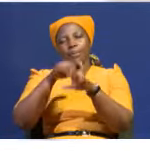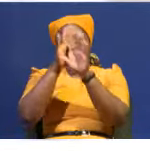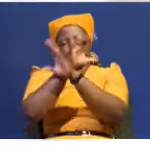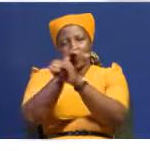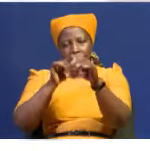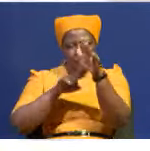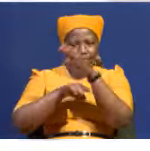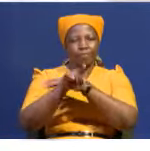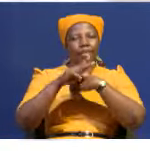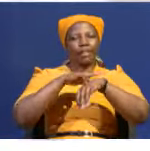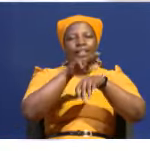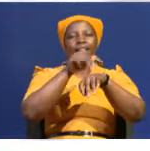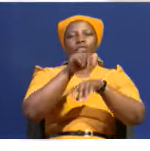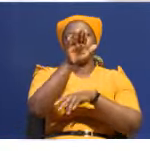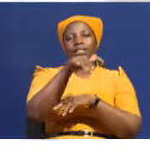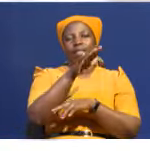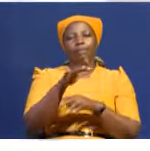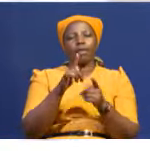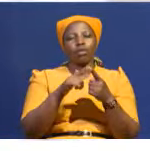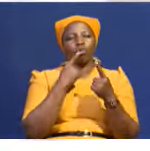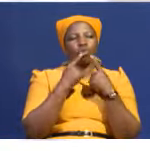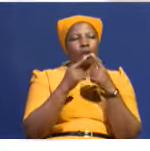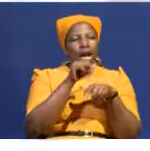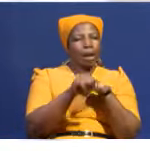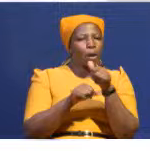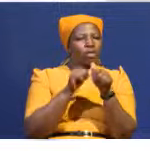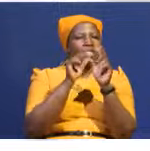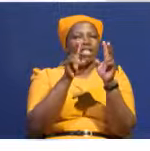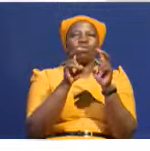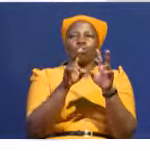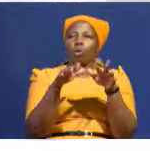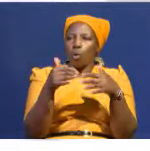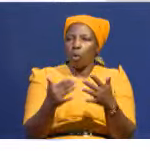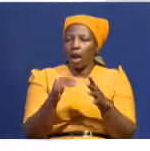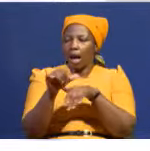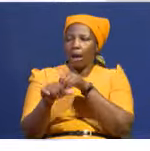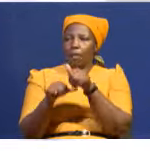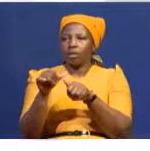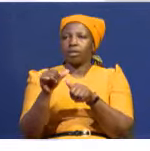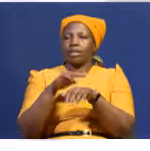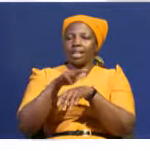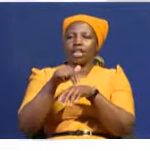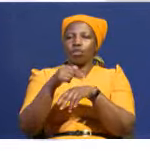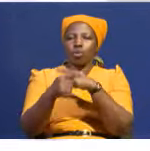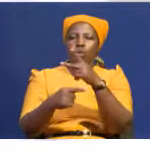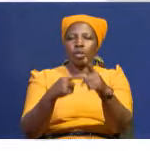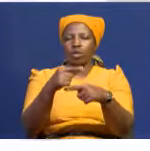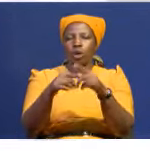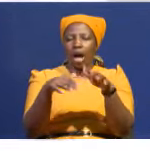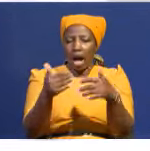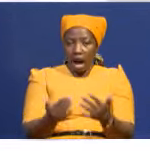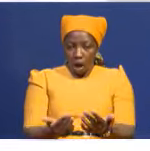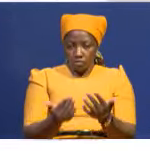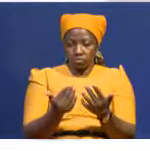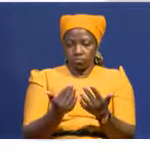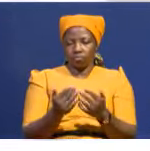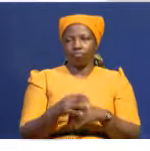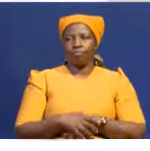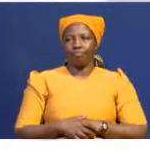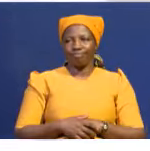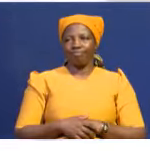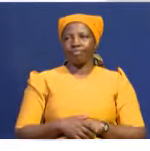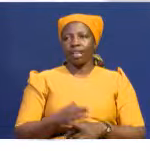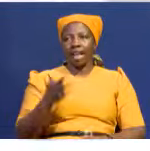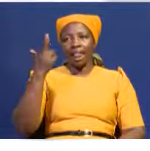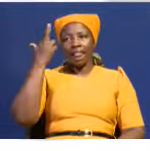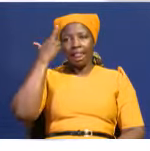ya kitaifa kuweza kuzungumzia masuala ama mustakabali wa taifa katika ile inayofahamika kuwa the state of the nation address. Kumbuka si